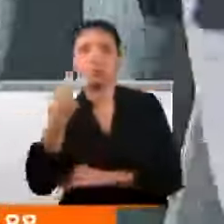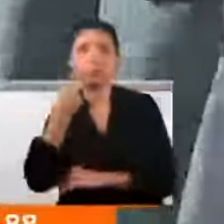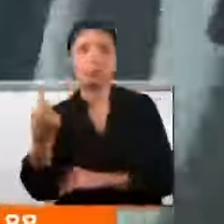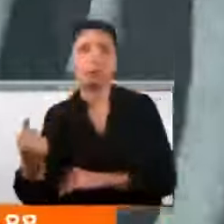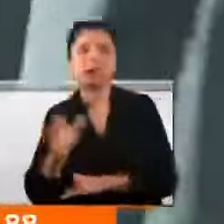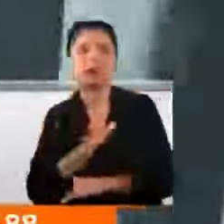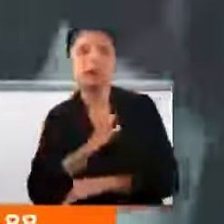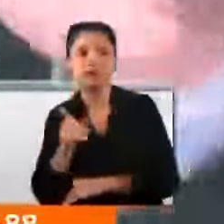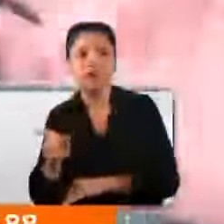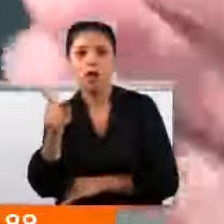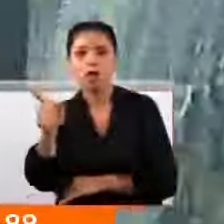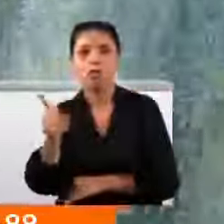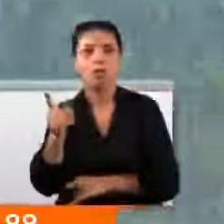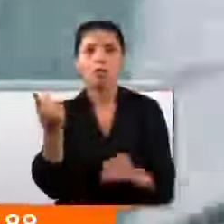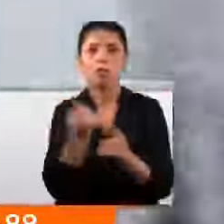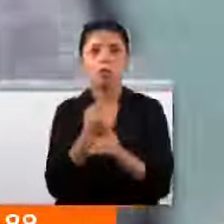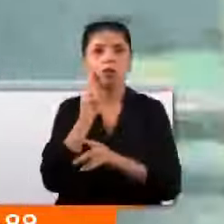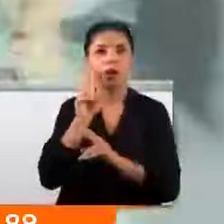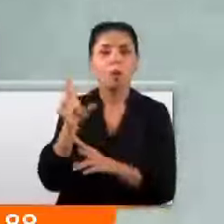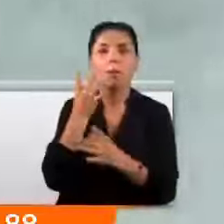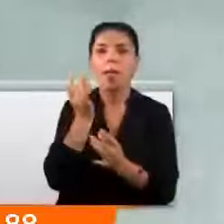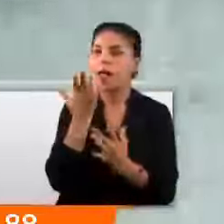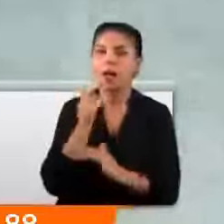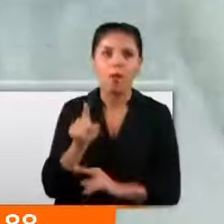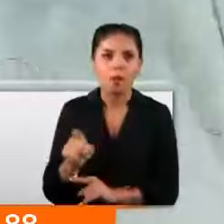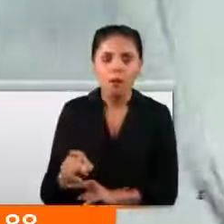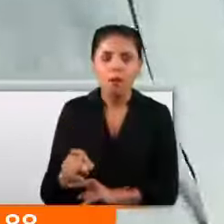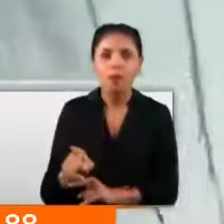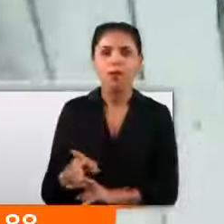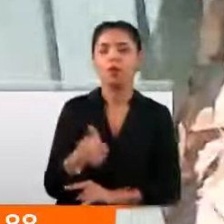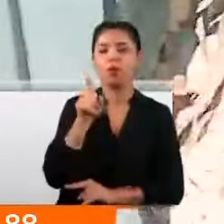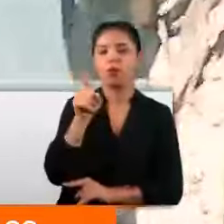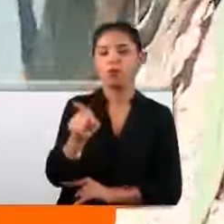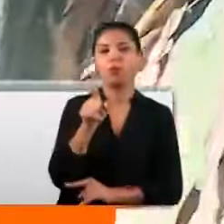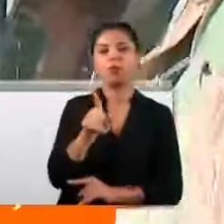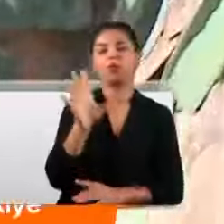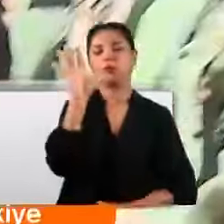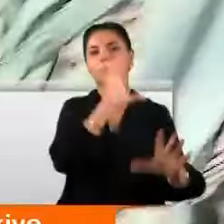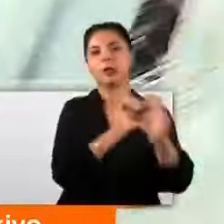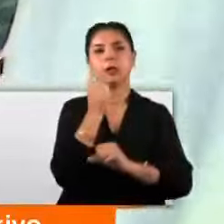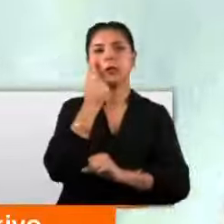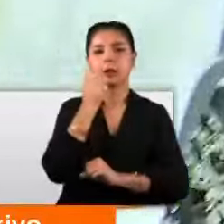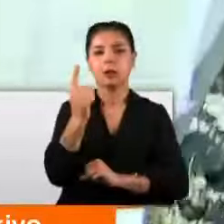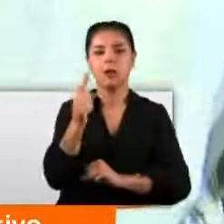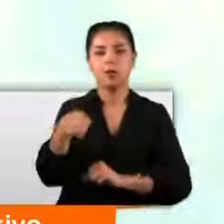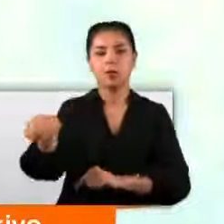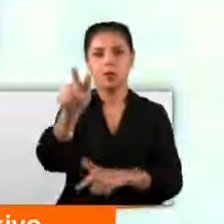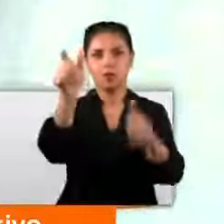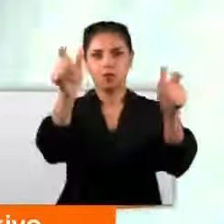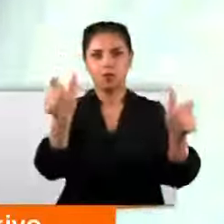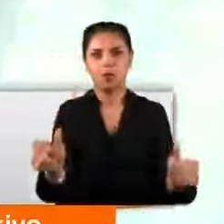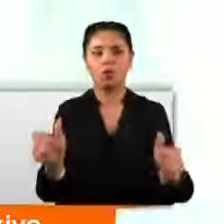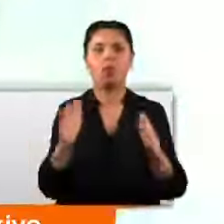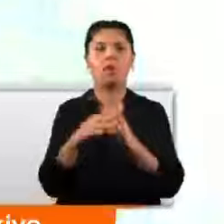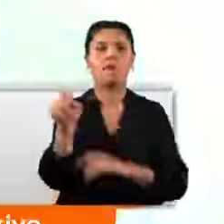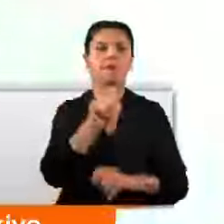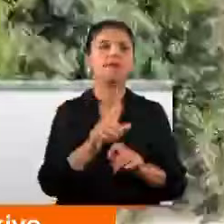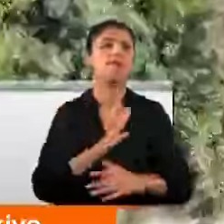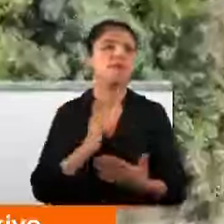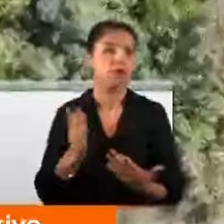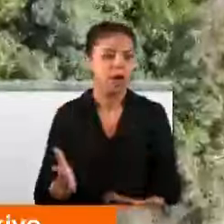tarafta da hiçbir şeyi görmek mümkün değil. Yani son derece gizlilikle işte bu alanda villa